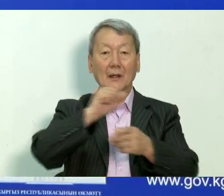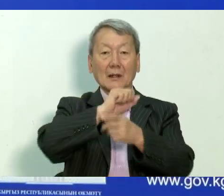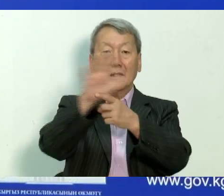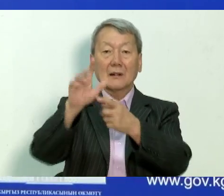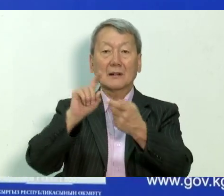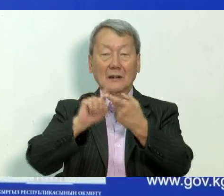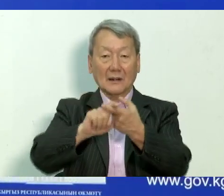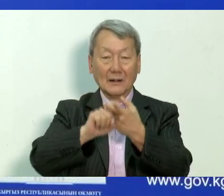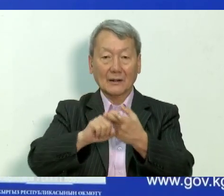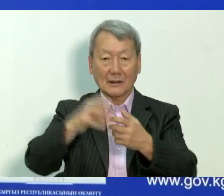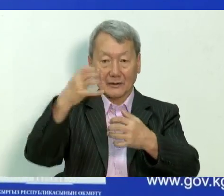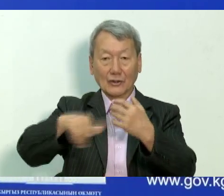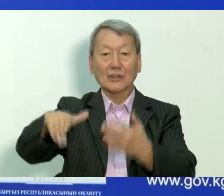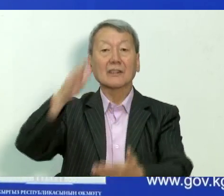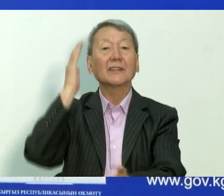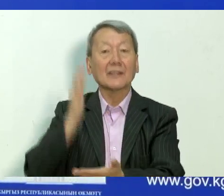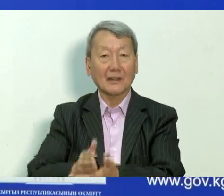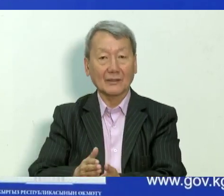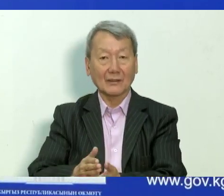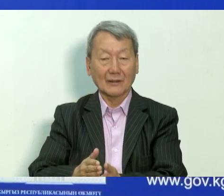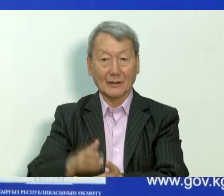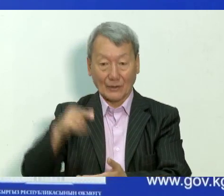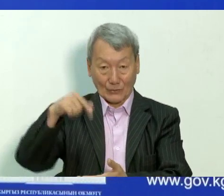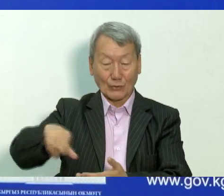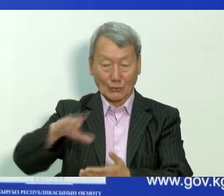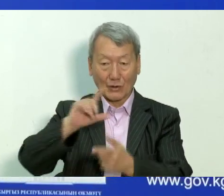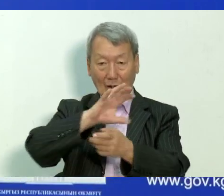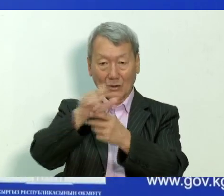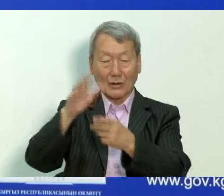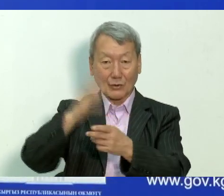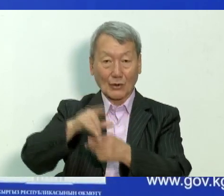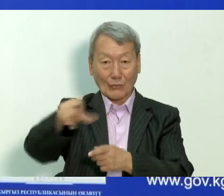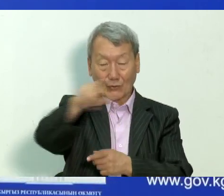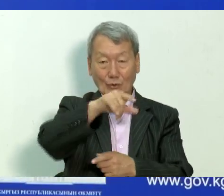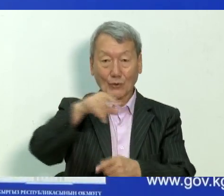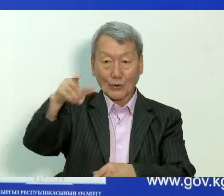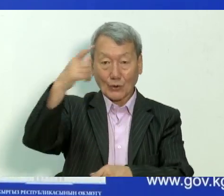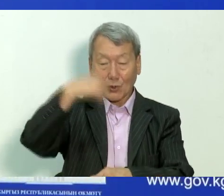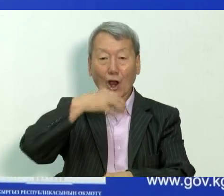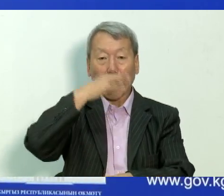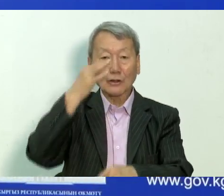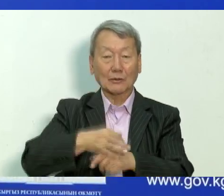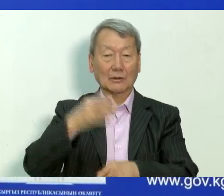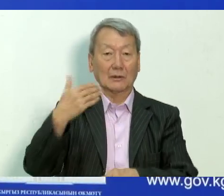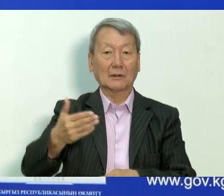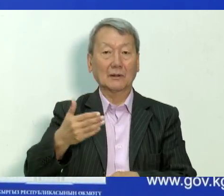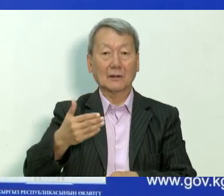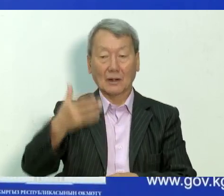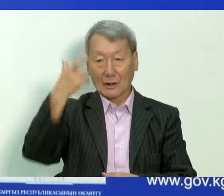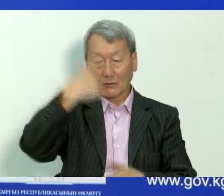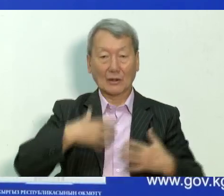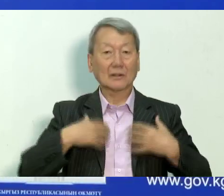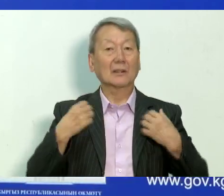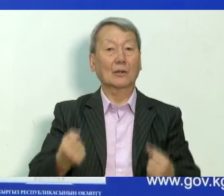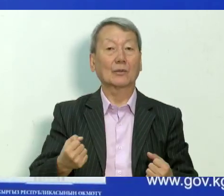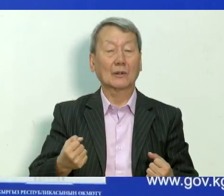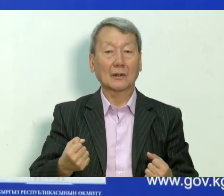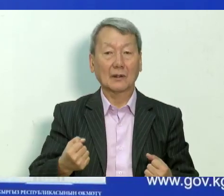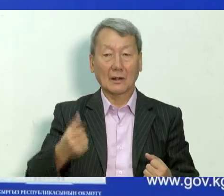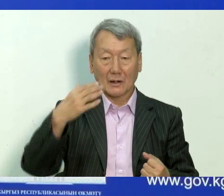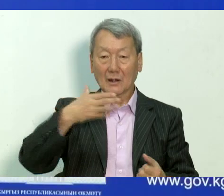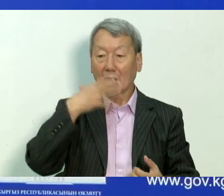Коронавирусная инфекция среди нас. В этих условиях каждый гражданин ответственен за свое здоровье и